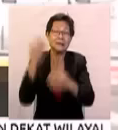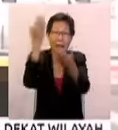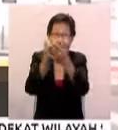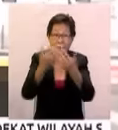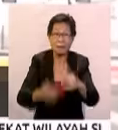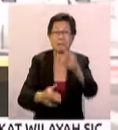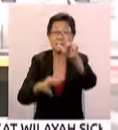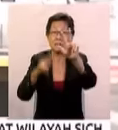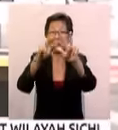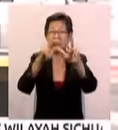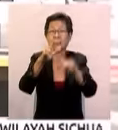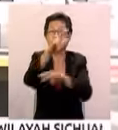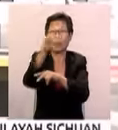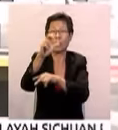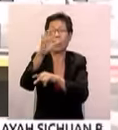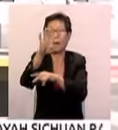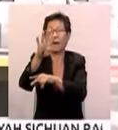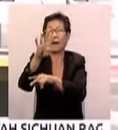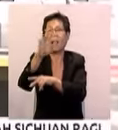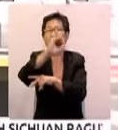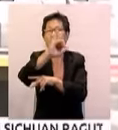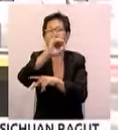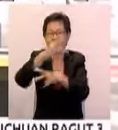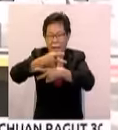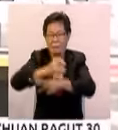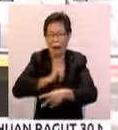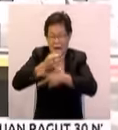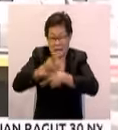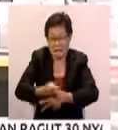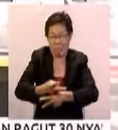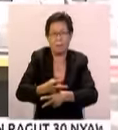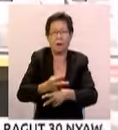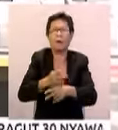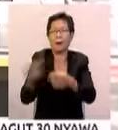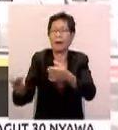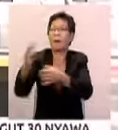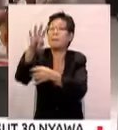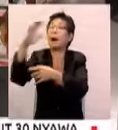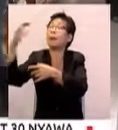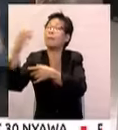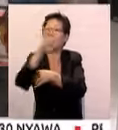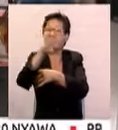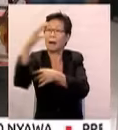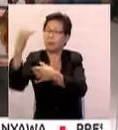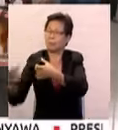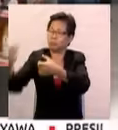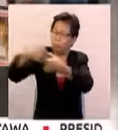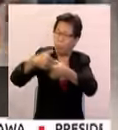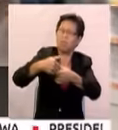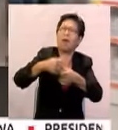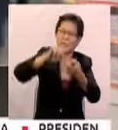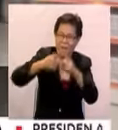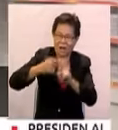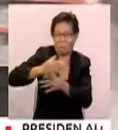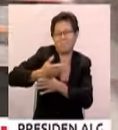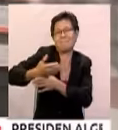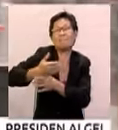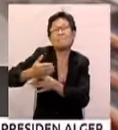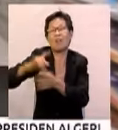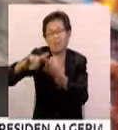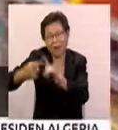sebanyak 304 IKIP diwujudkan dengan penyertaan daripada 6 buah syarikat sebagai rakan strategik perniagaan. Menjelang